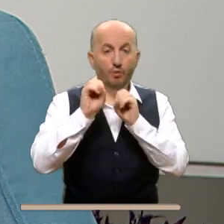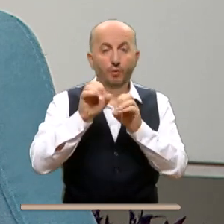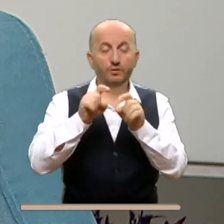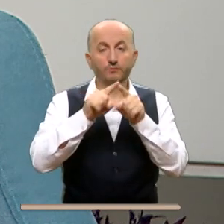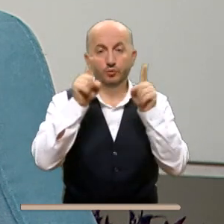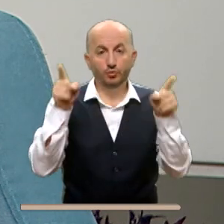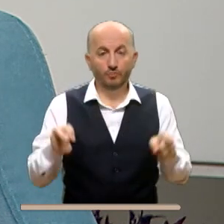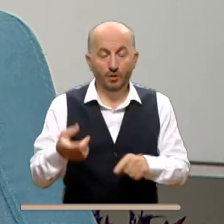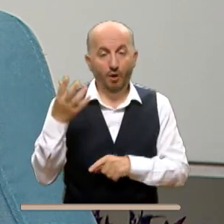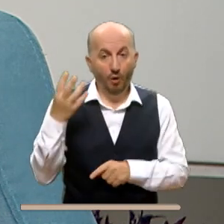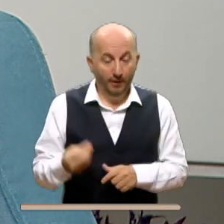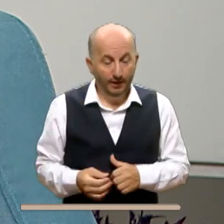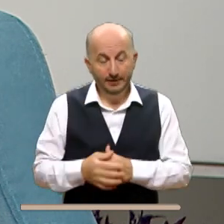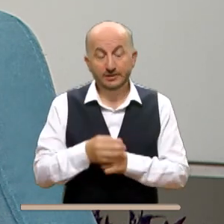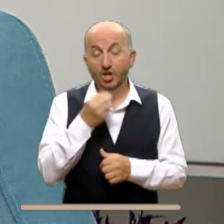olarak